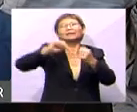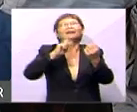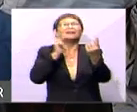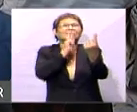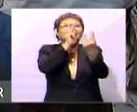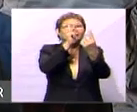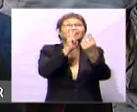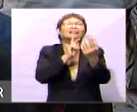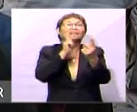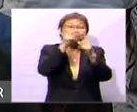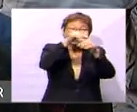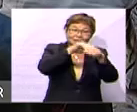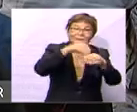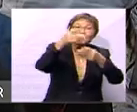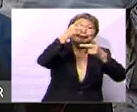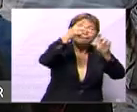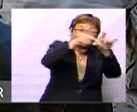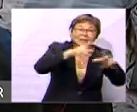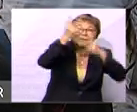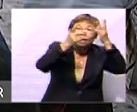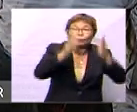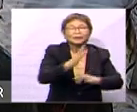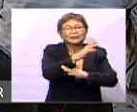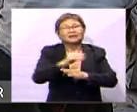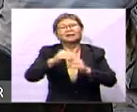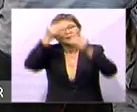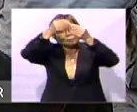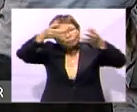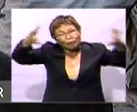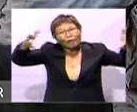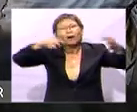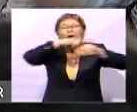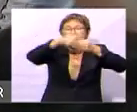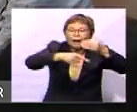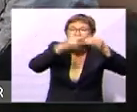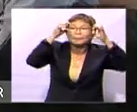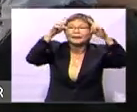peserta lawatan selain dapat memperoleh maklumat mengenai pendidikan di Jepun.